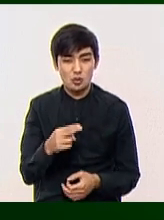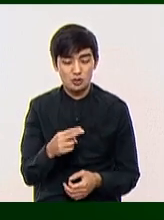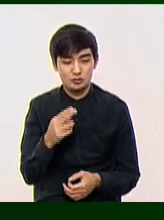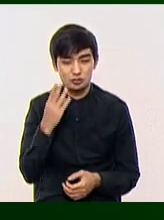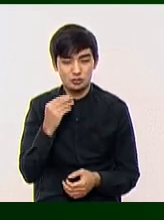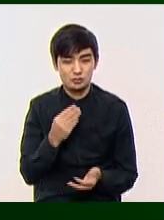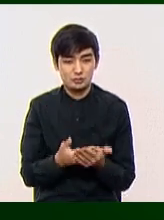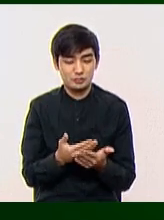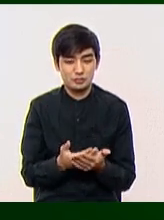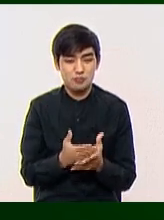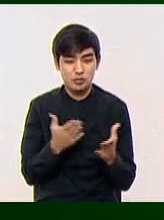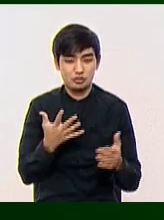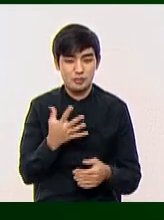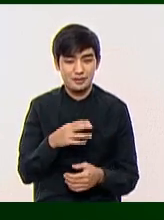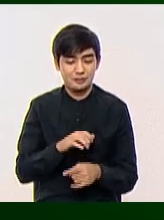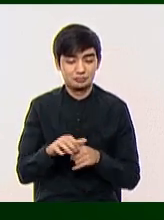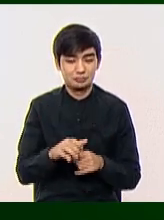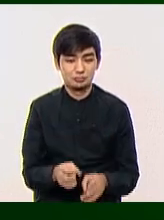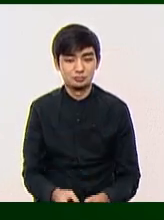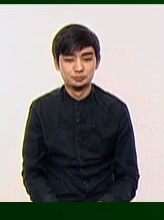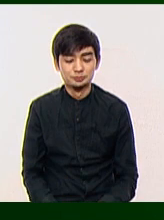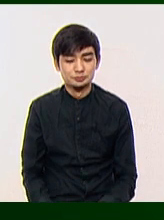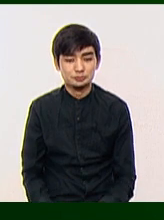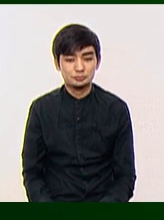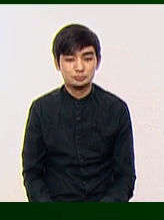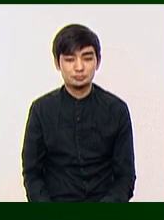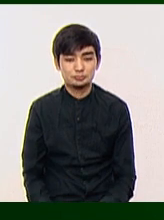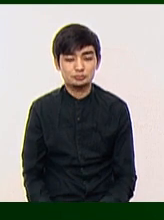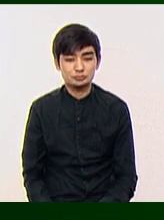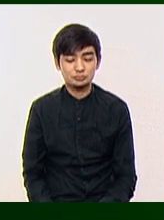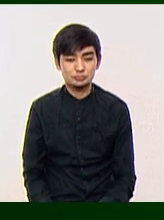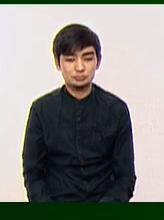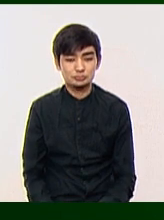саныңыз 5-тен асуы керек. Ирина Савичан, Зарина Табулхаиров, Информбюро, Алматы.